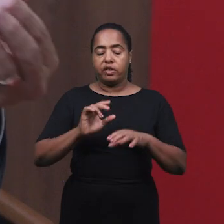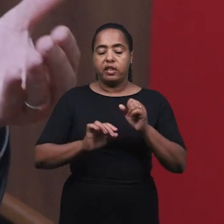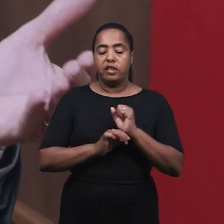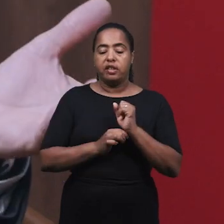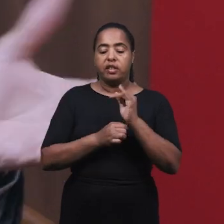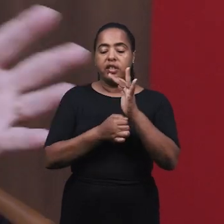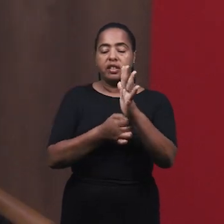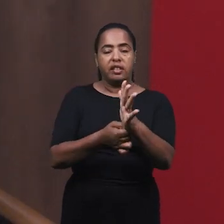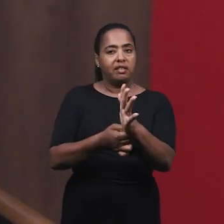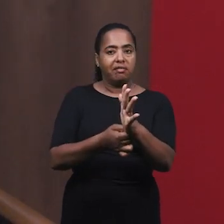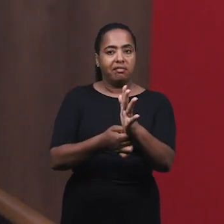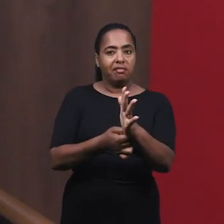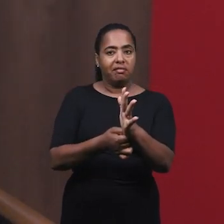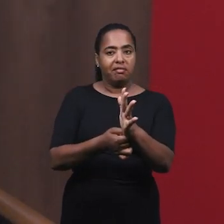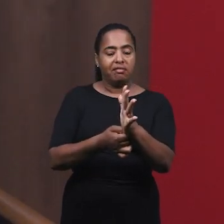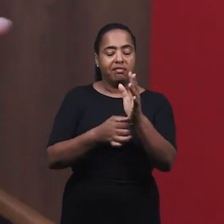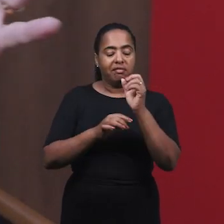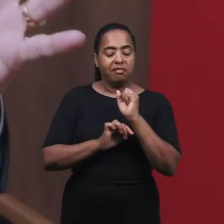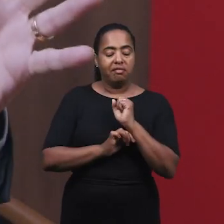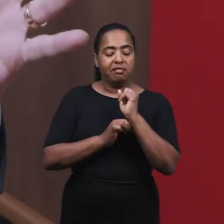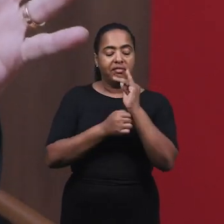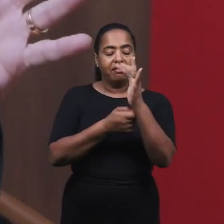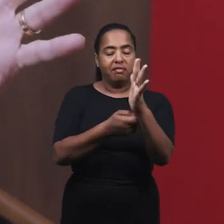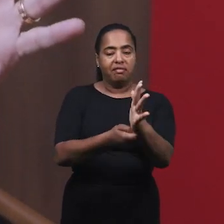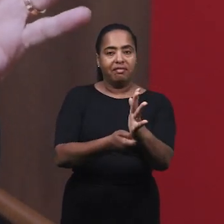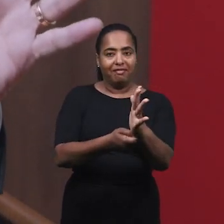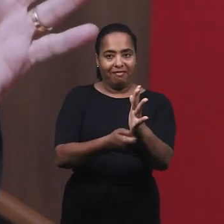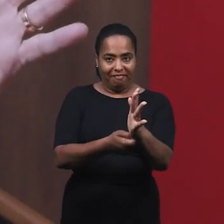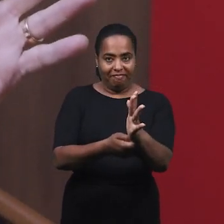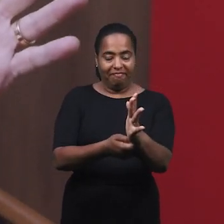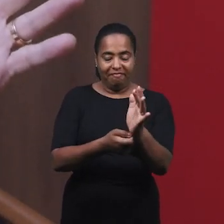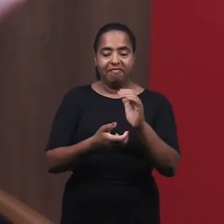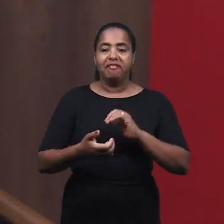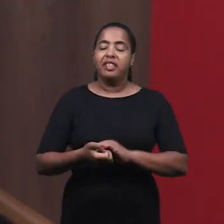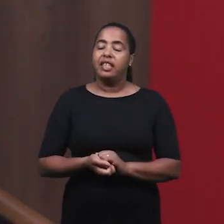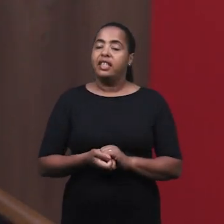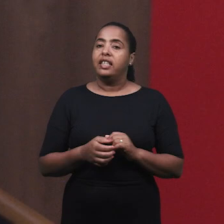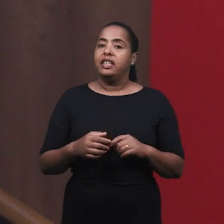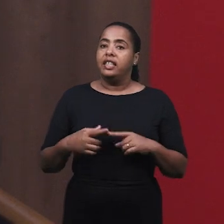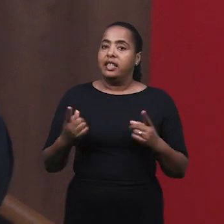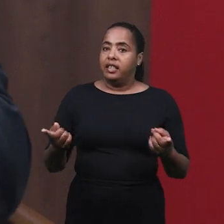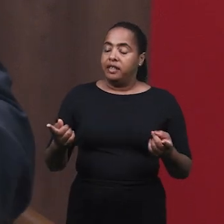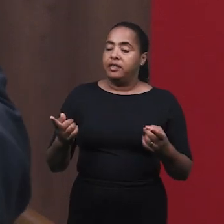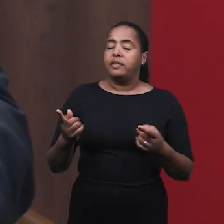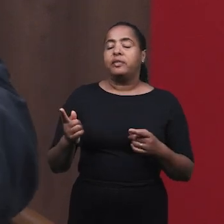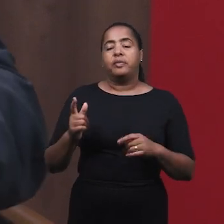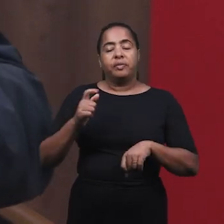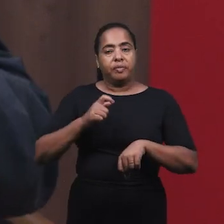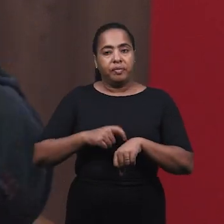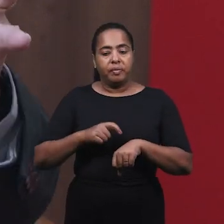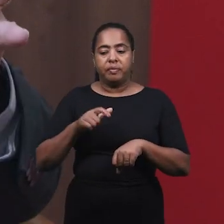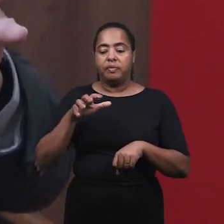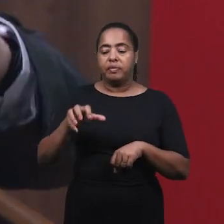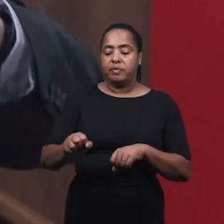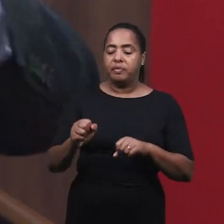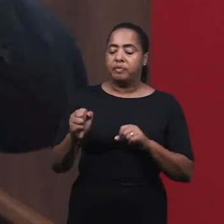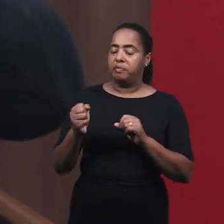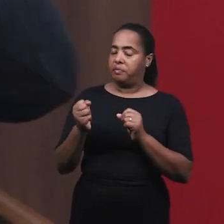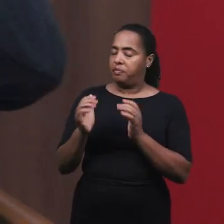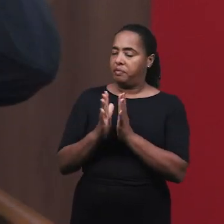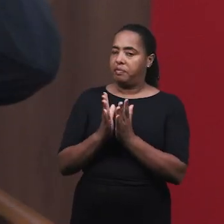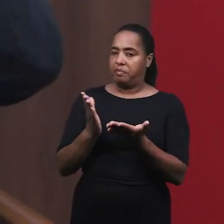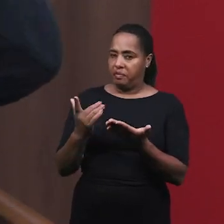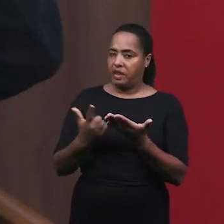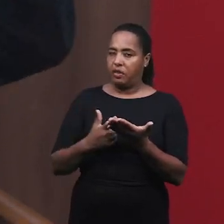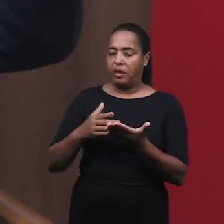et donnait les révélations, c'est-à-dire il les ouvrait, déchiffrait les mystères. En vérité, quand nous prenons